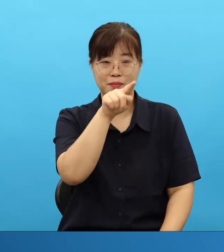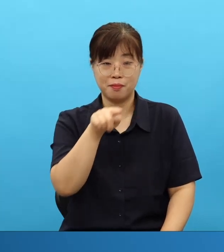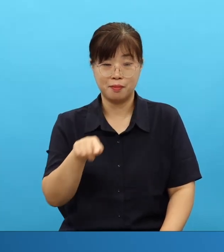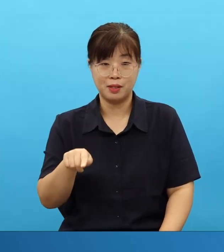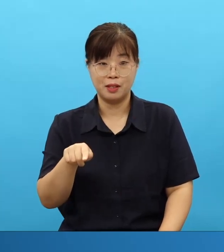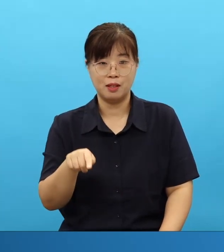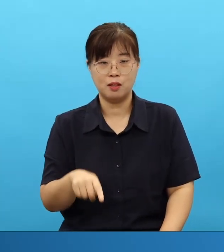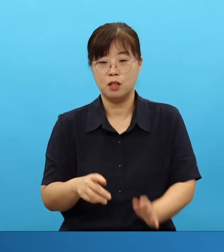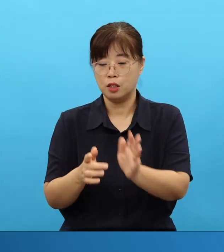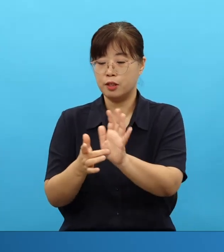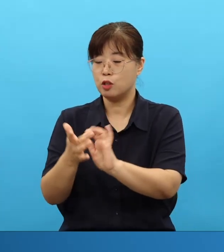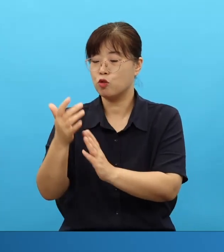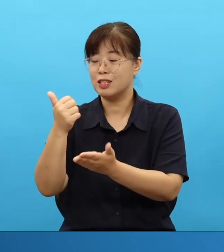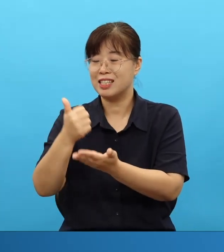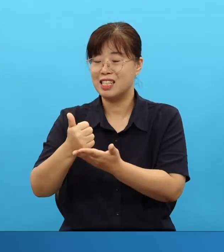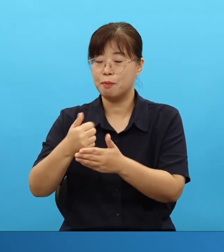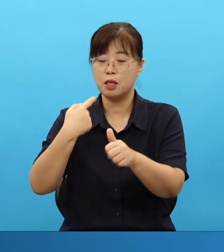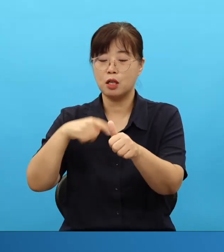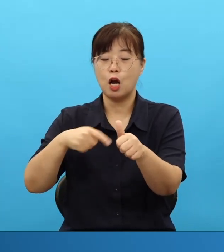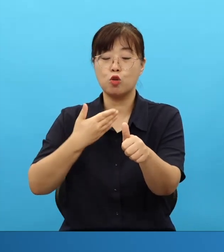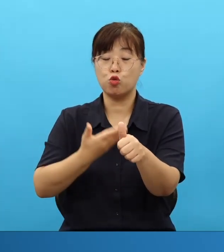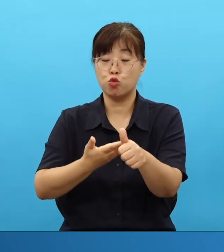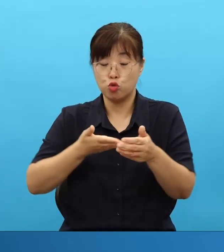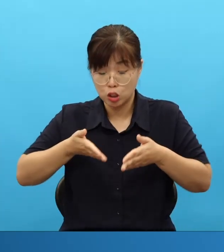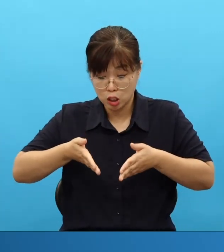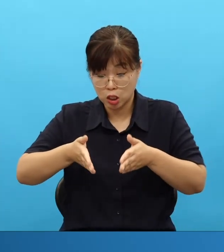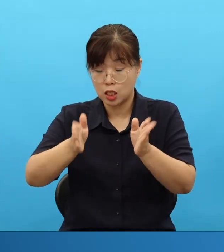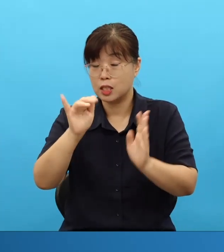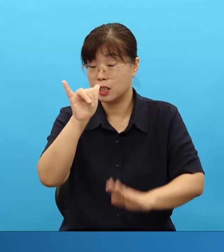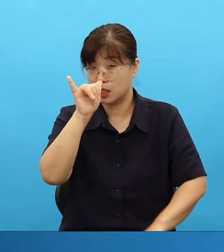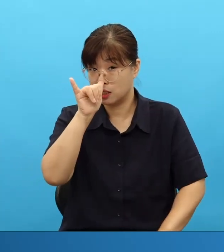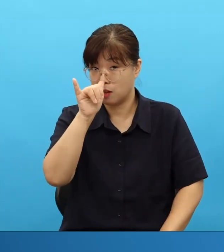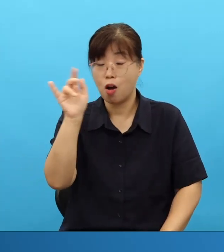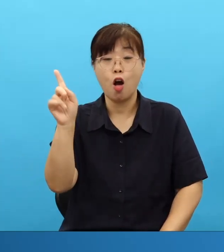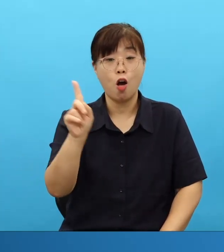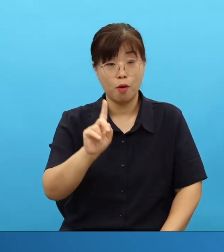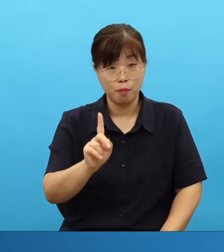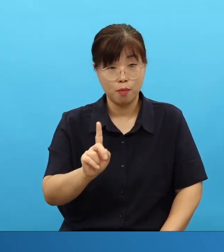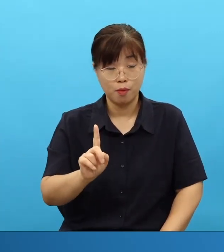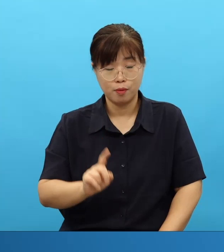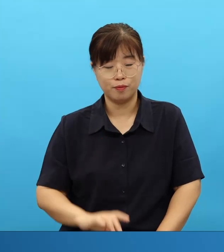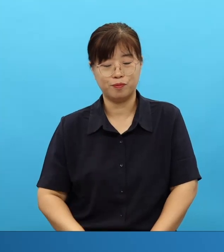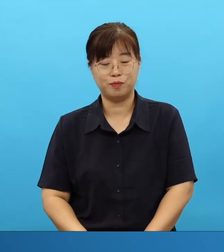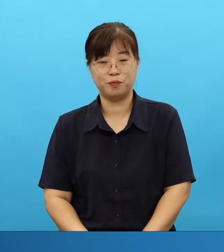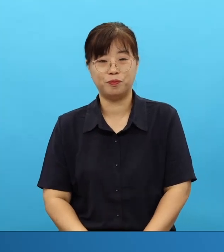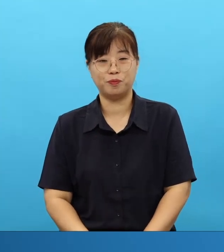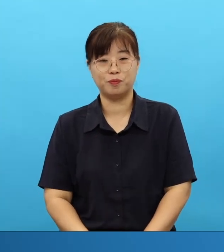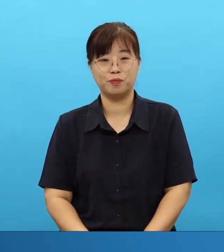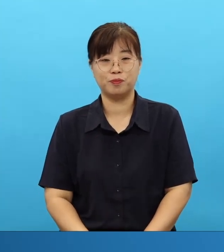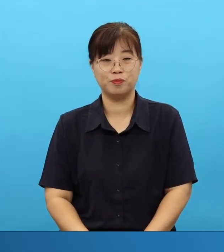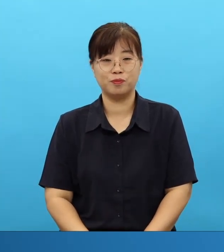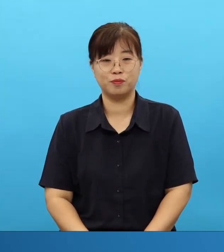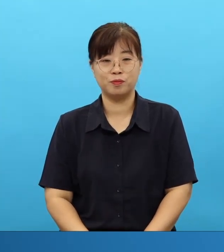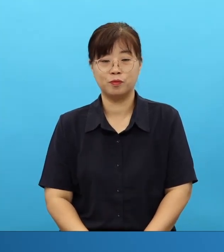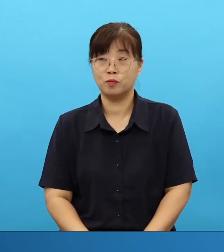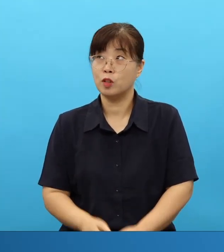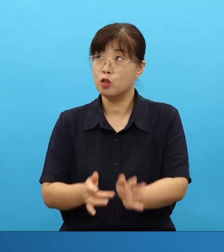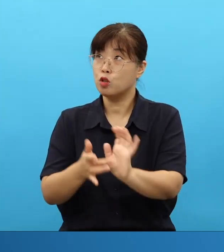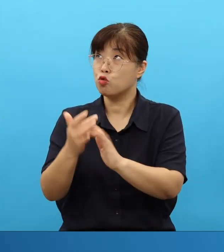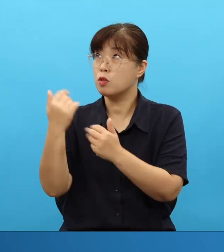가르이 길들이 있습니다 그래서이 길을 가지고 가면은 틀림없이 사다는